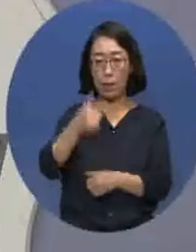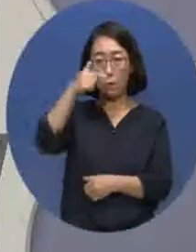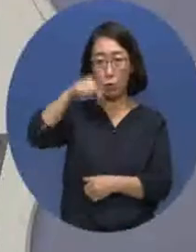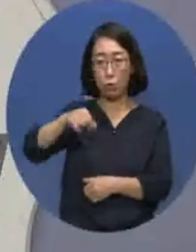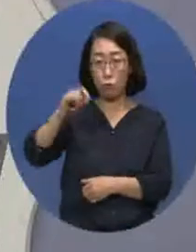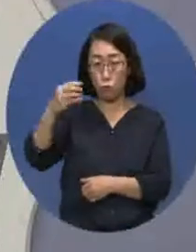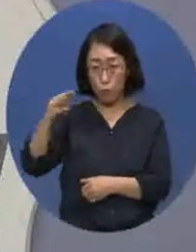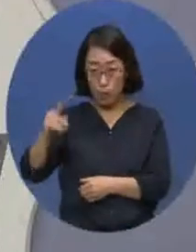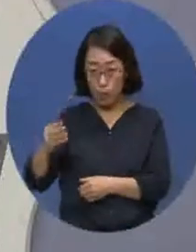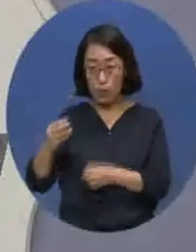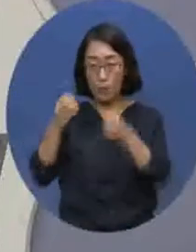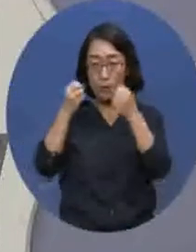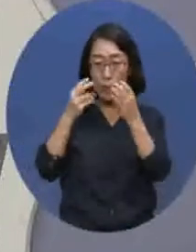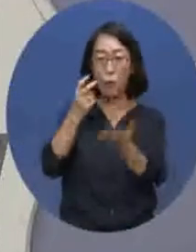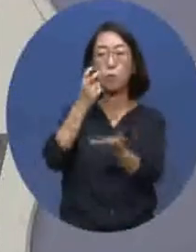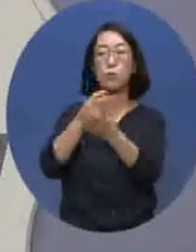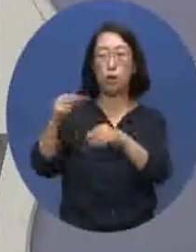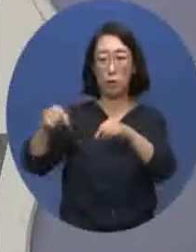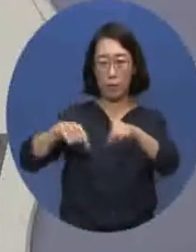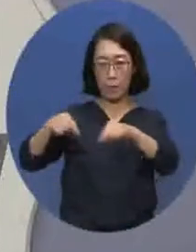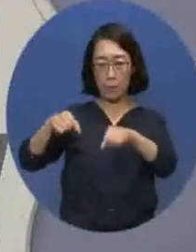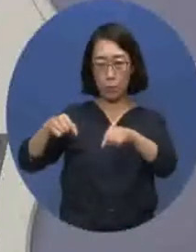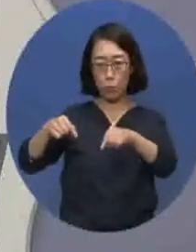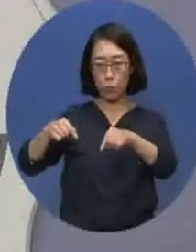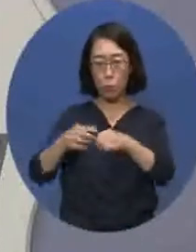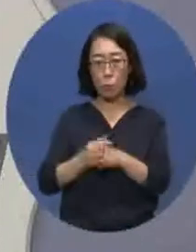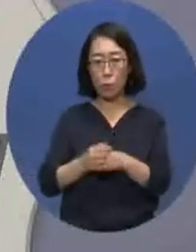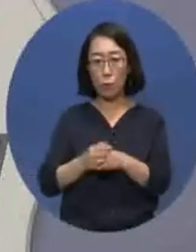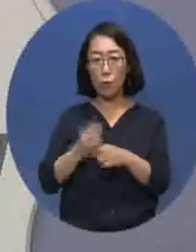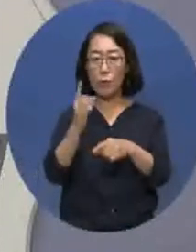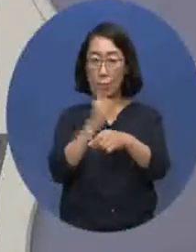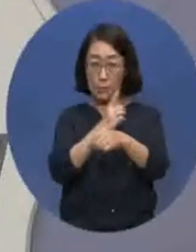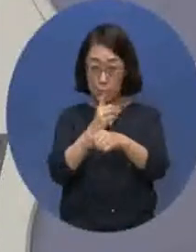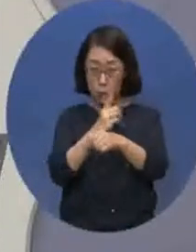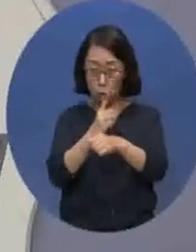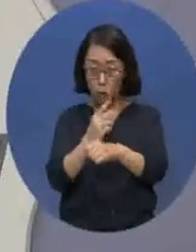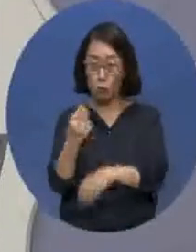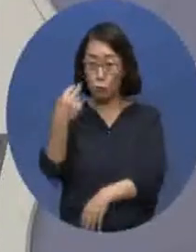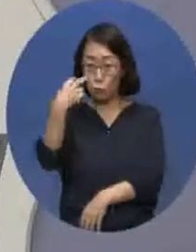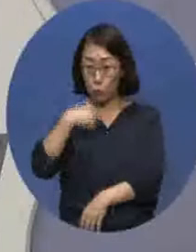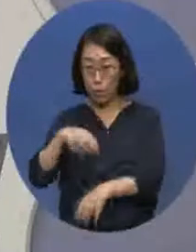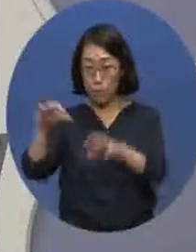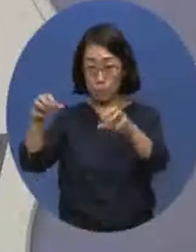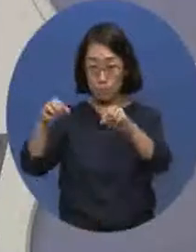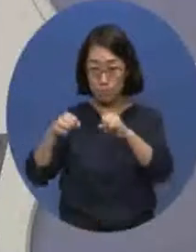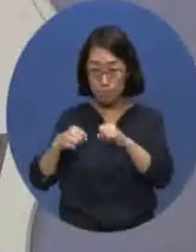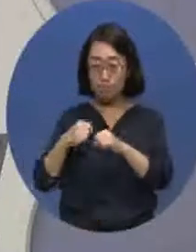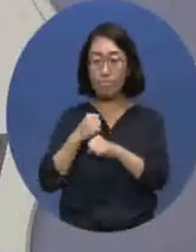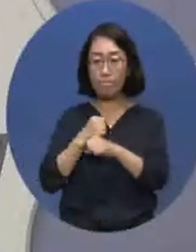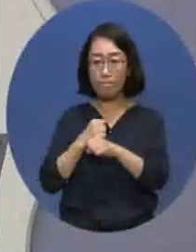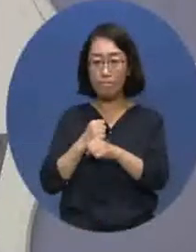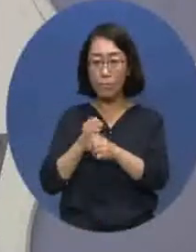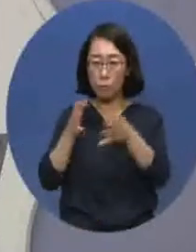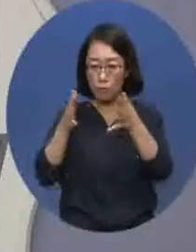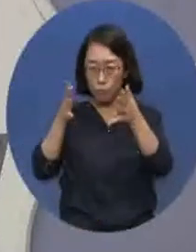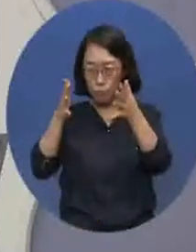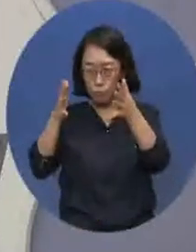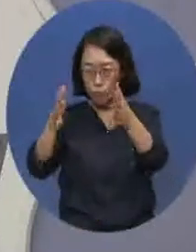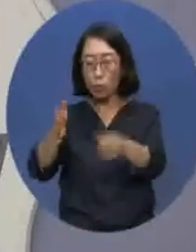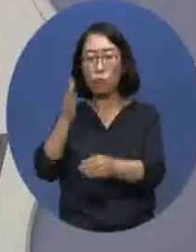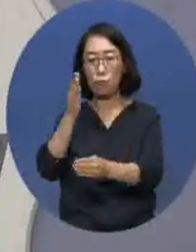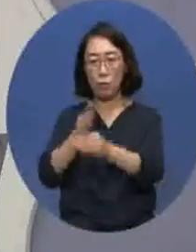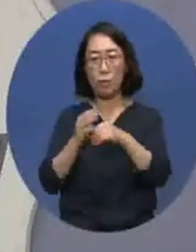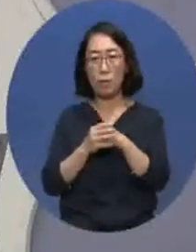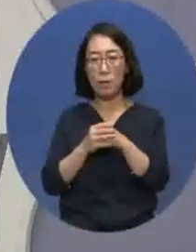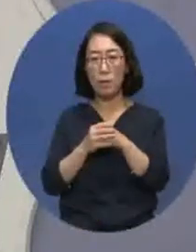그런 새로운 정책으로 디지탈 u 들과 그래 누들 두가지 양대 축으로 추진하고 있습니다 그